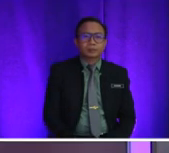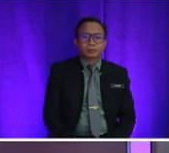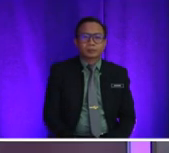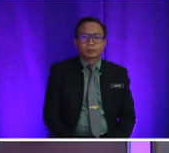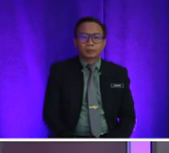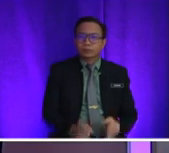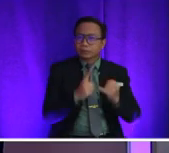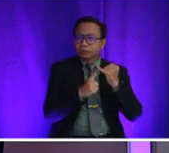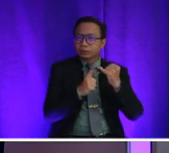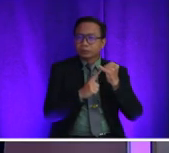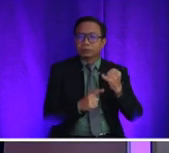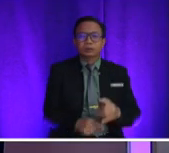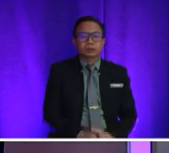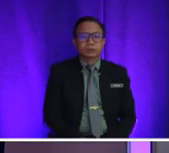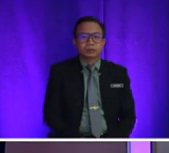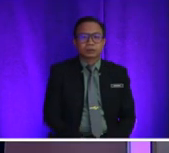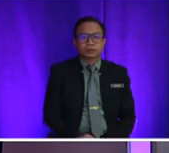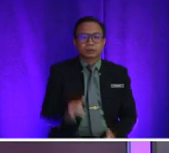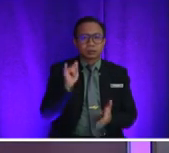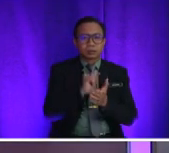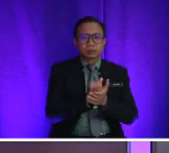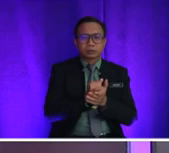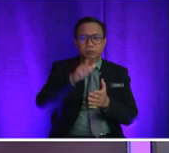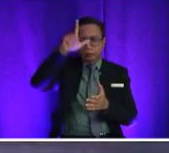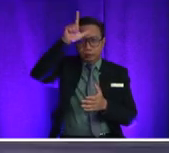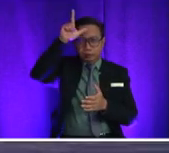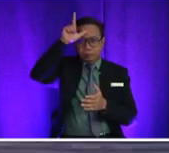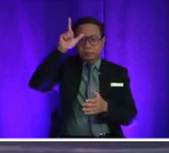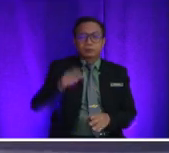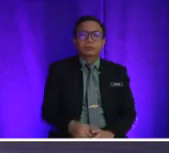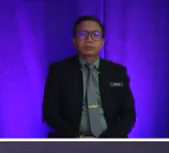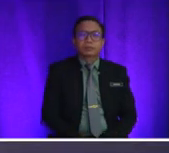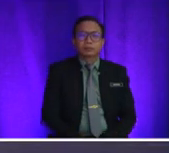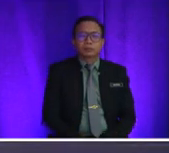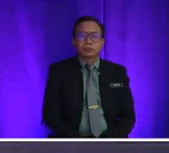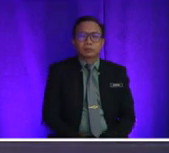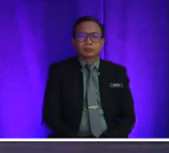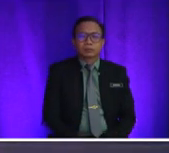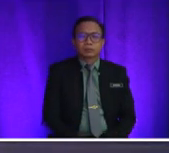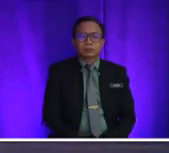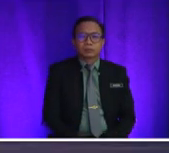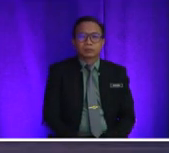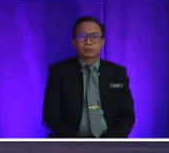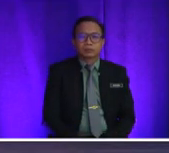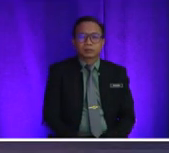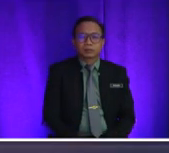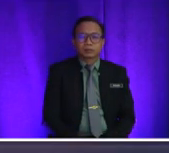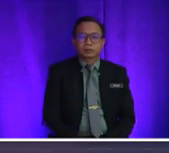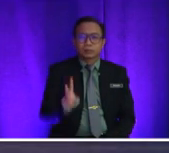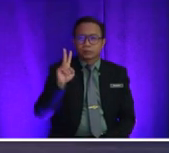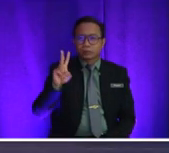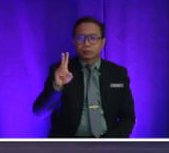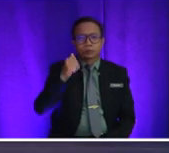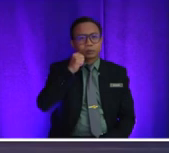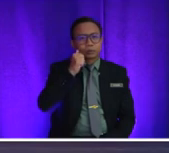oke yang ujung sekali itu itu adalah ikan jantan jantan nah yang eee itu adalah